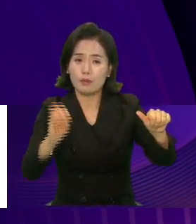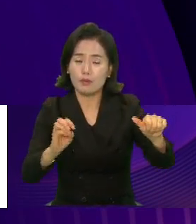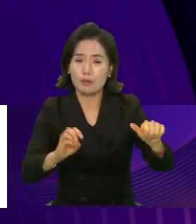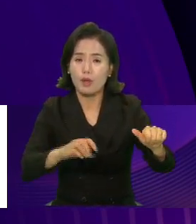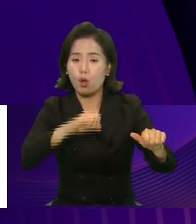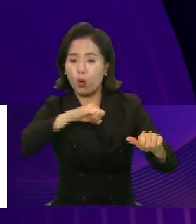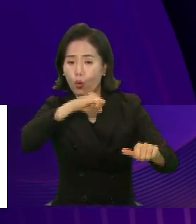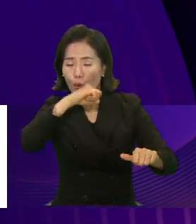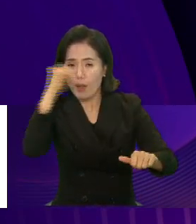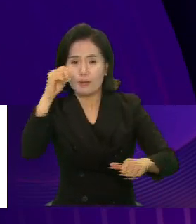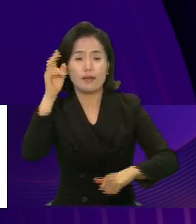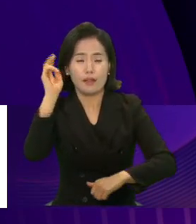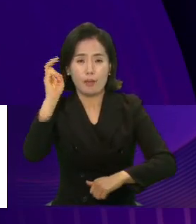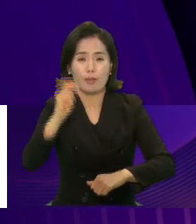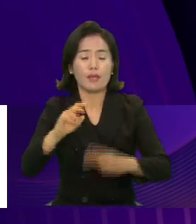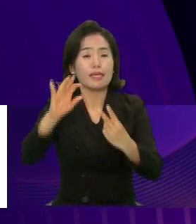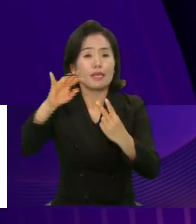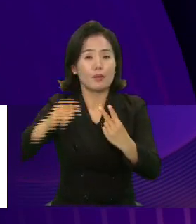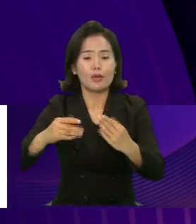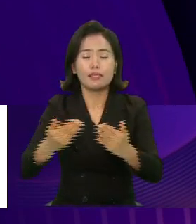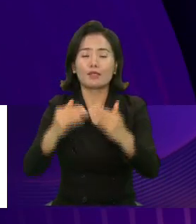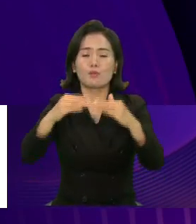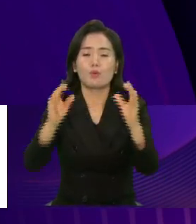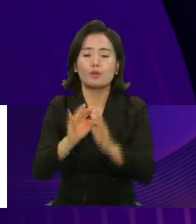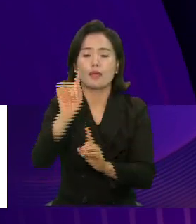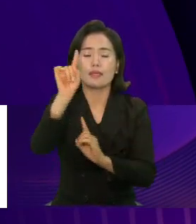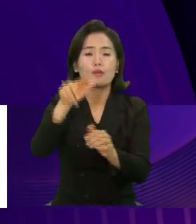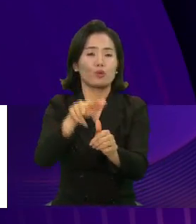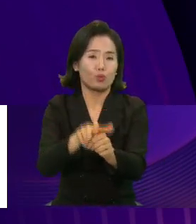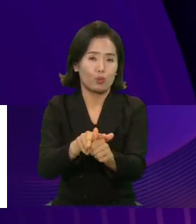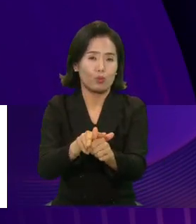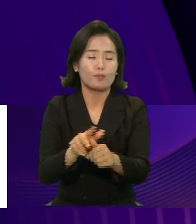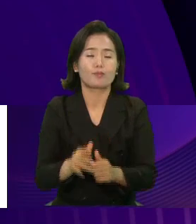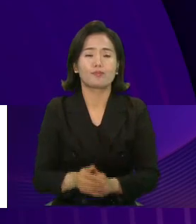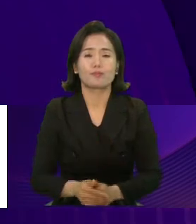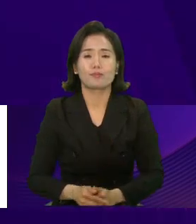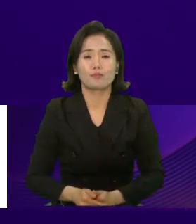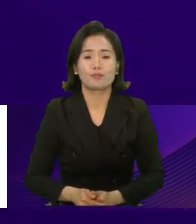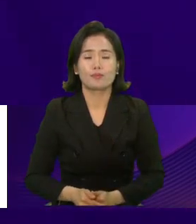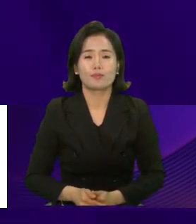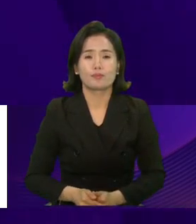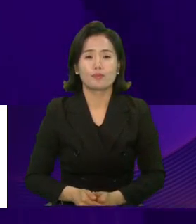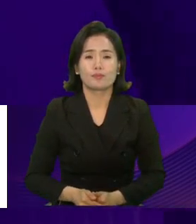득표하며 당선이 유력합니다. 2위는 진보당 이성수 후보입니다.